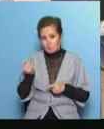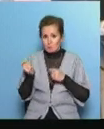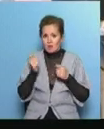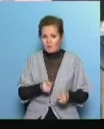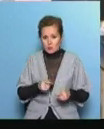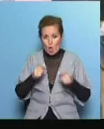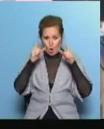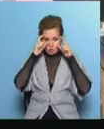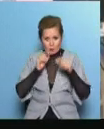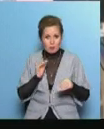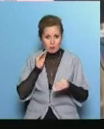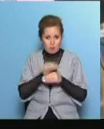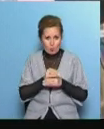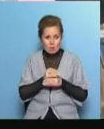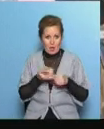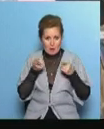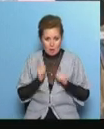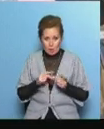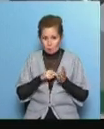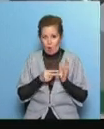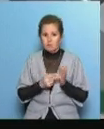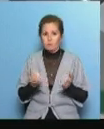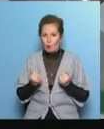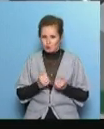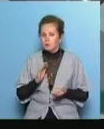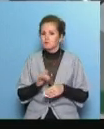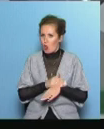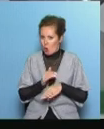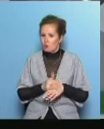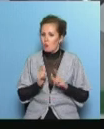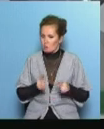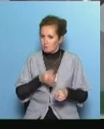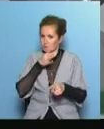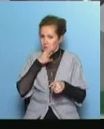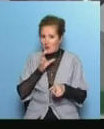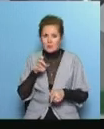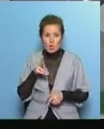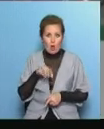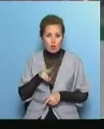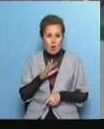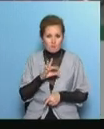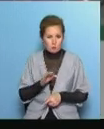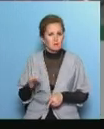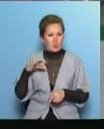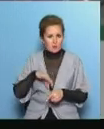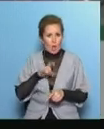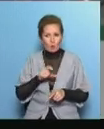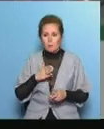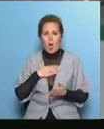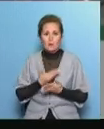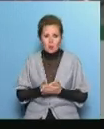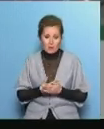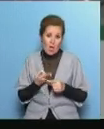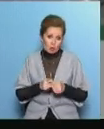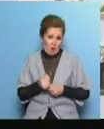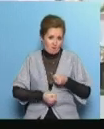очки дополненной реальности. Проект уже получил одобрение в Сколково. Автор уверен, его разработка пригодится людям активным. Теория вообще это